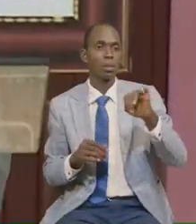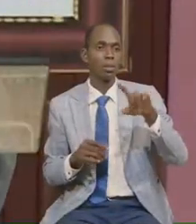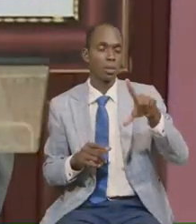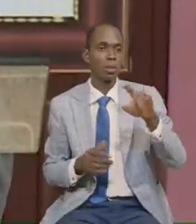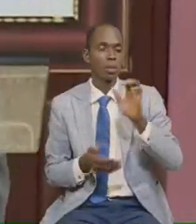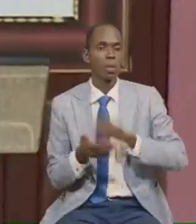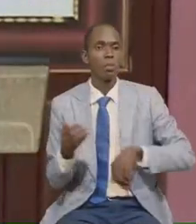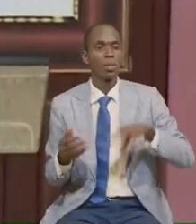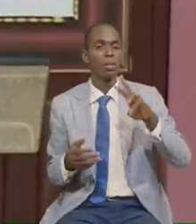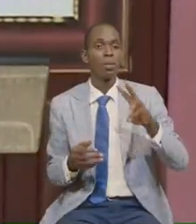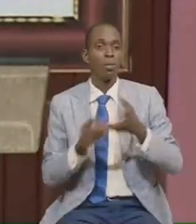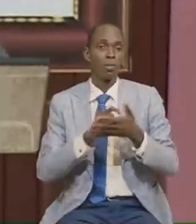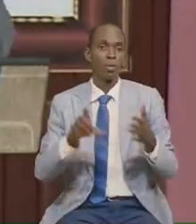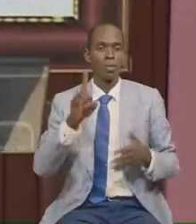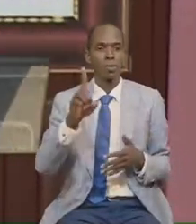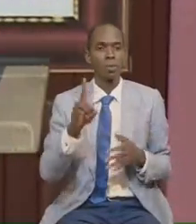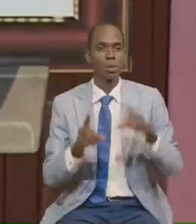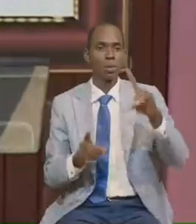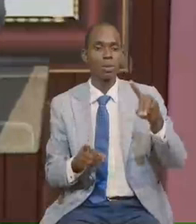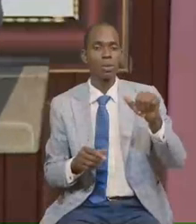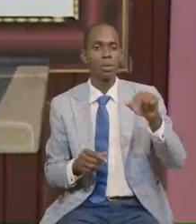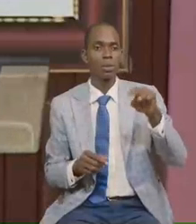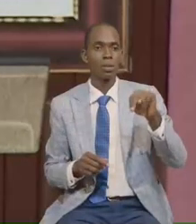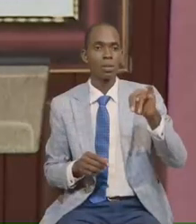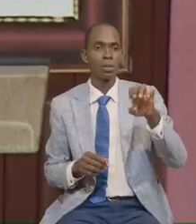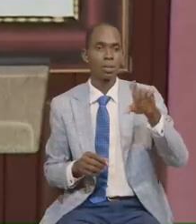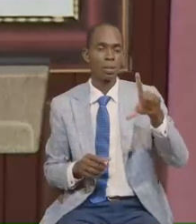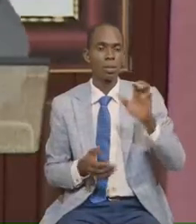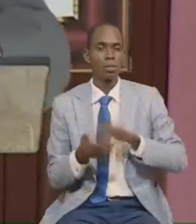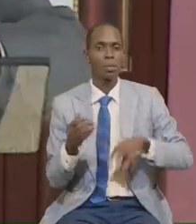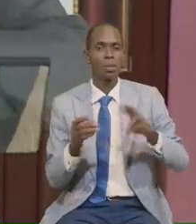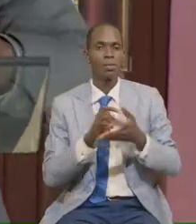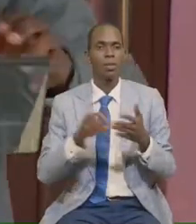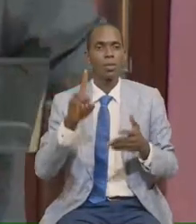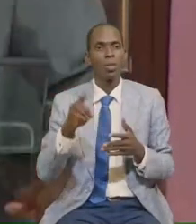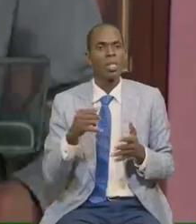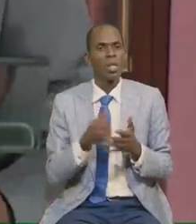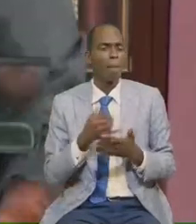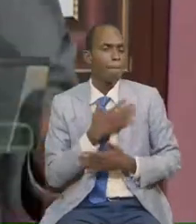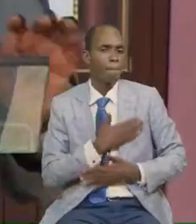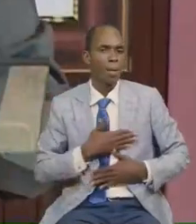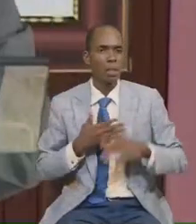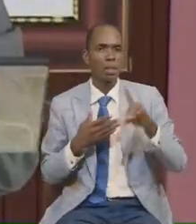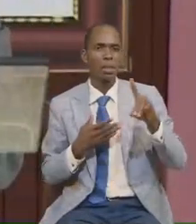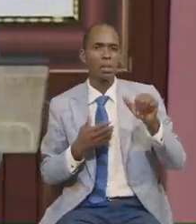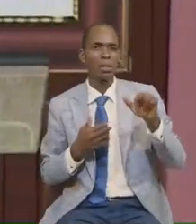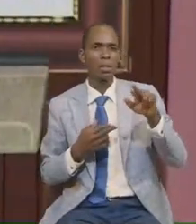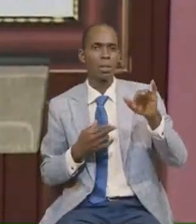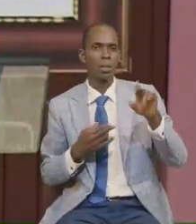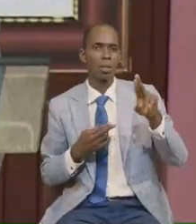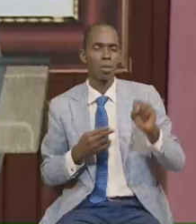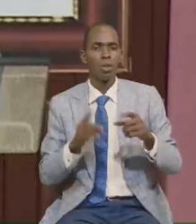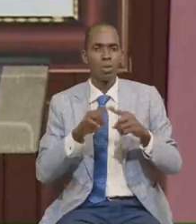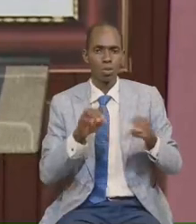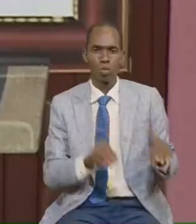verset 1 Daniel 6 1 Darius le royaume 120